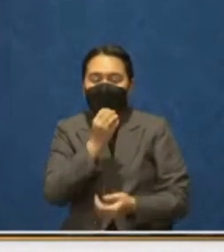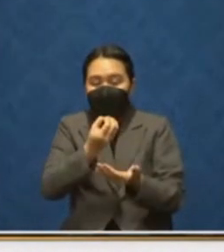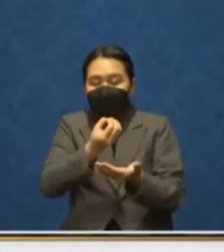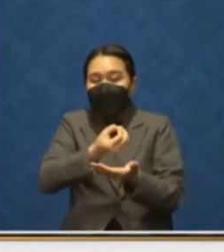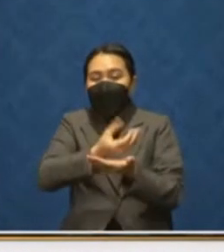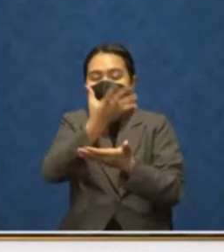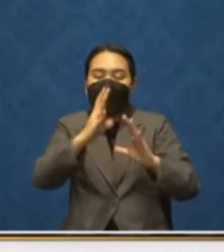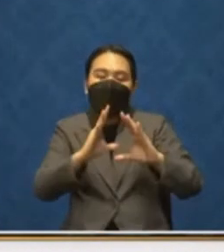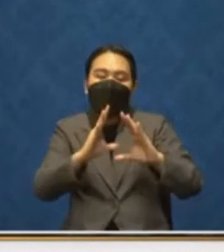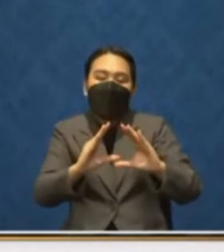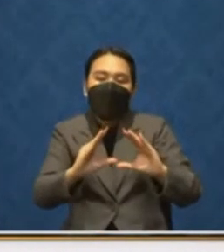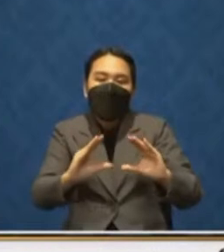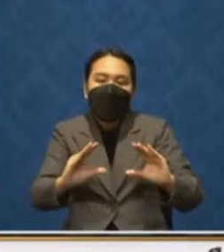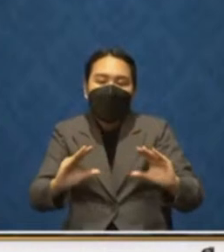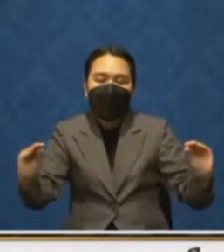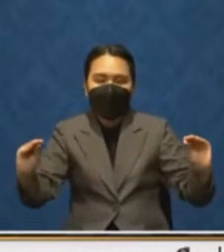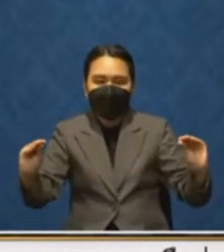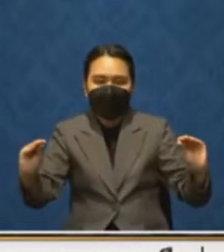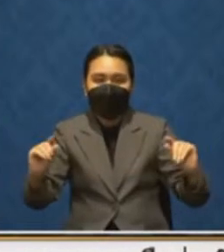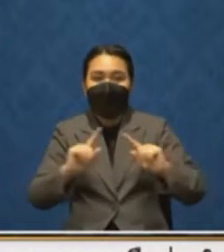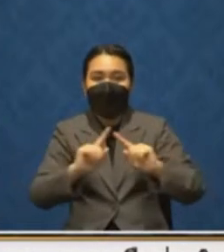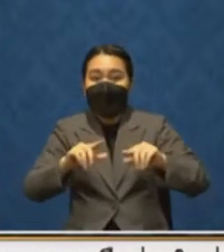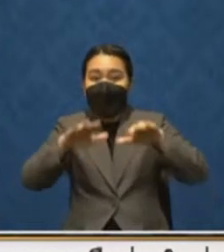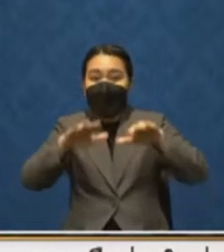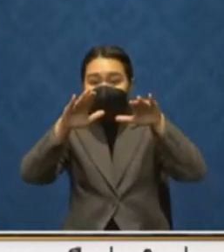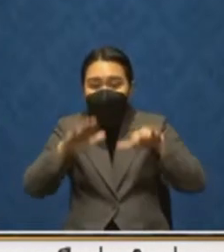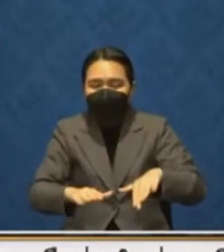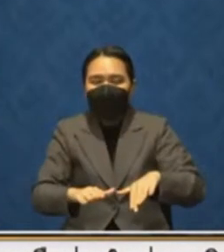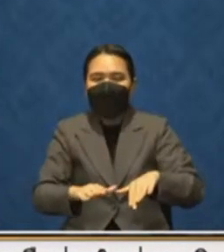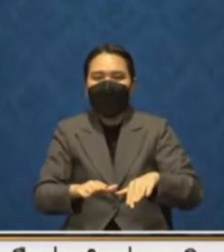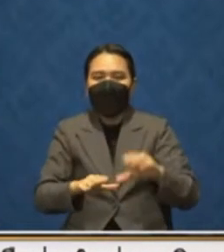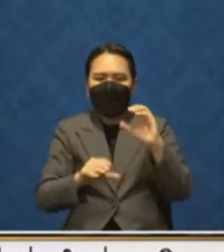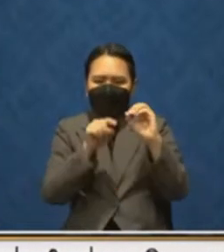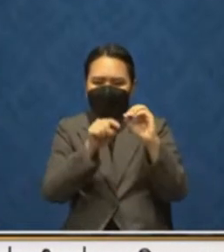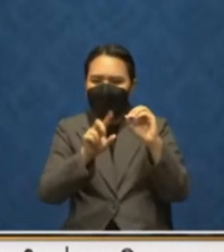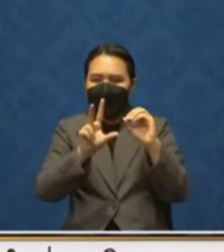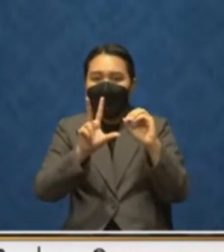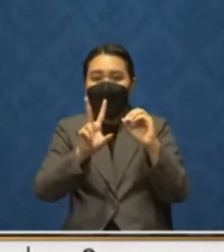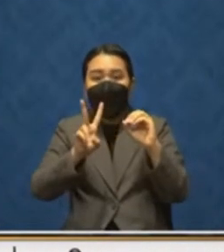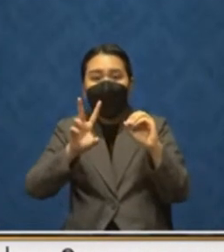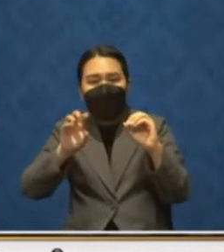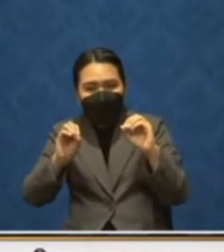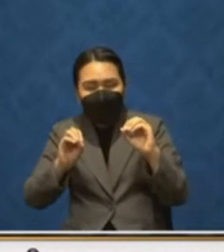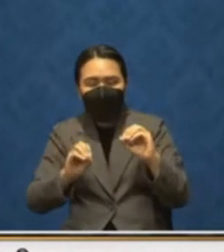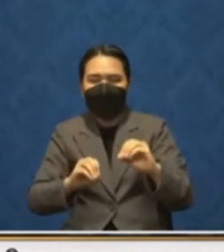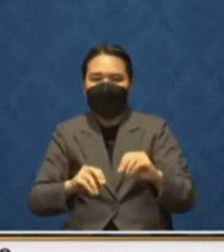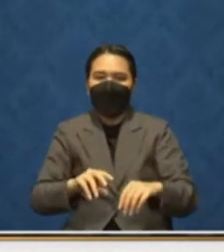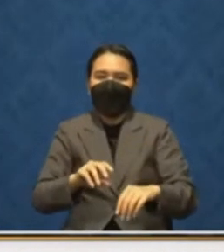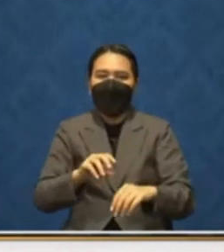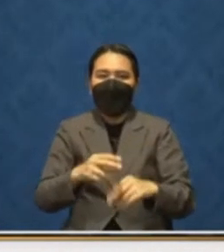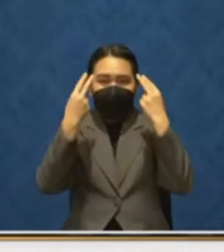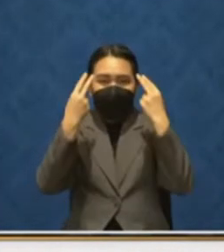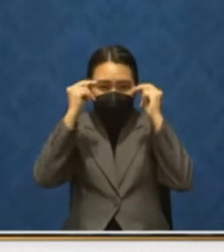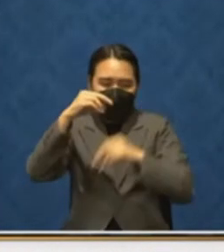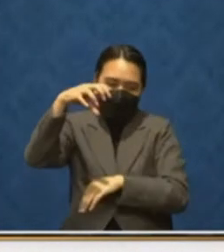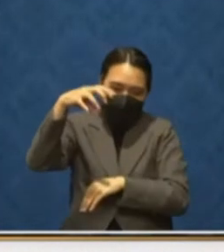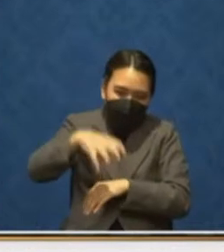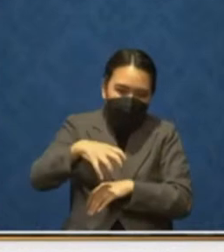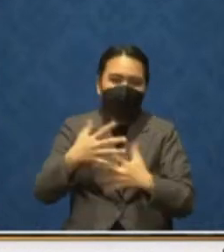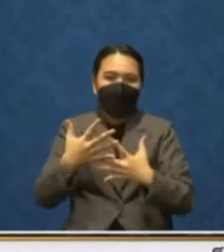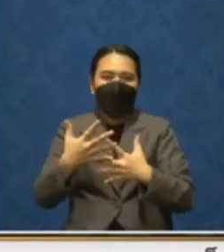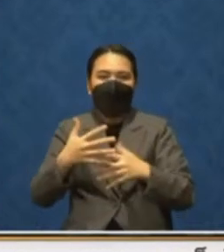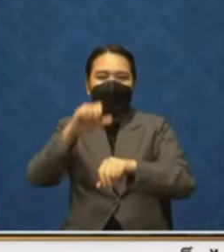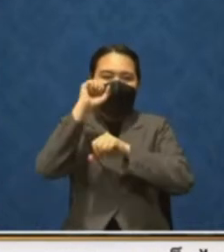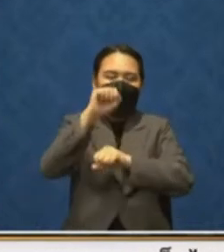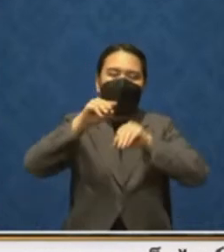ต่อป่าช้าเรียกพี่แต่เวลาลง 20ตังค์ให้สำนักนายกให้ด้วยให้ดีดขู่ผมลง